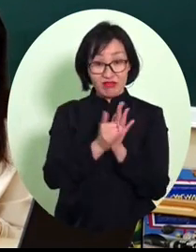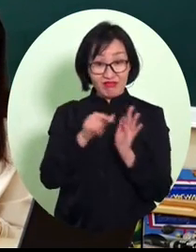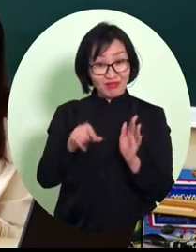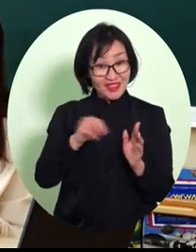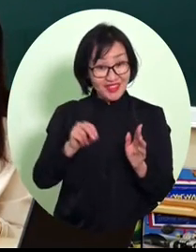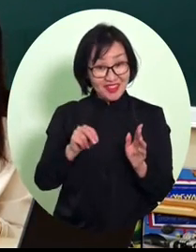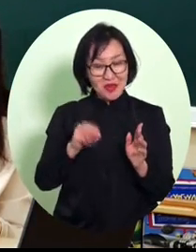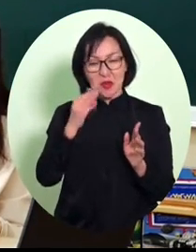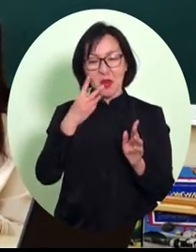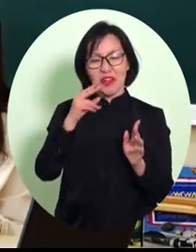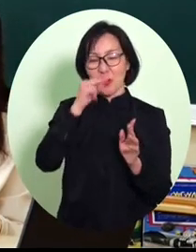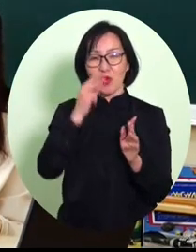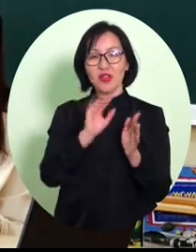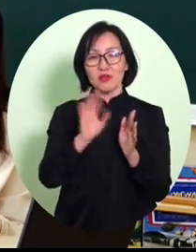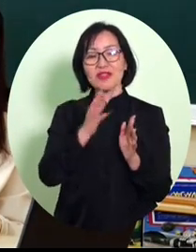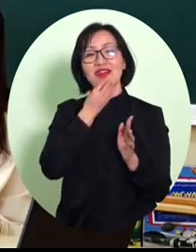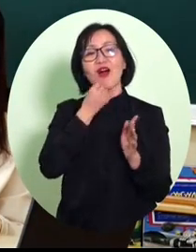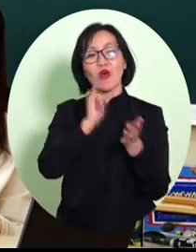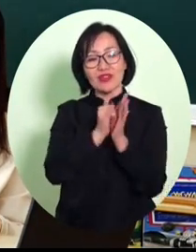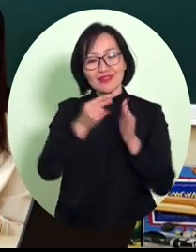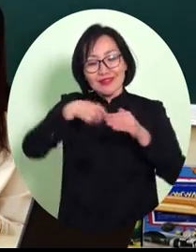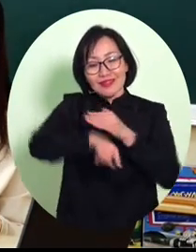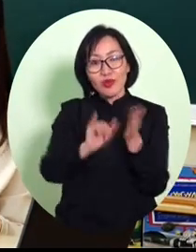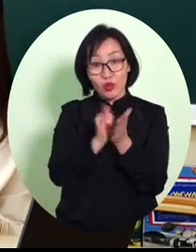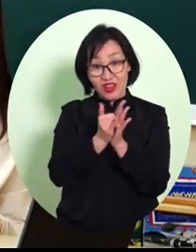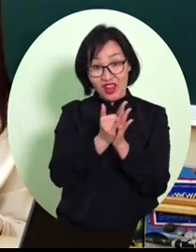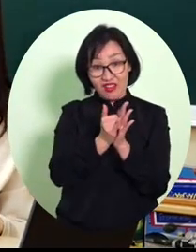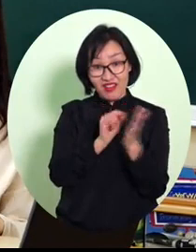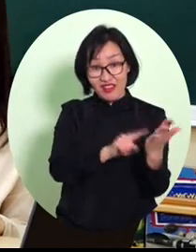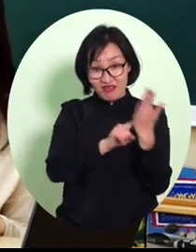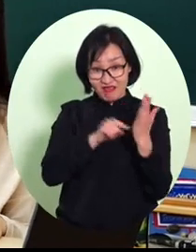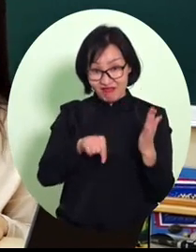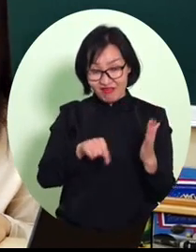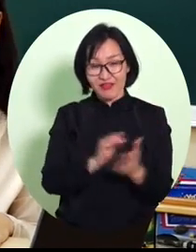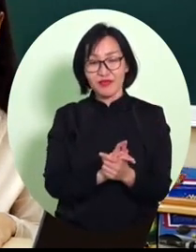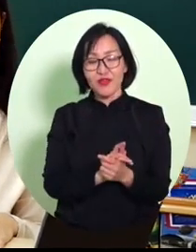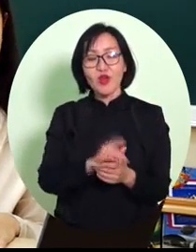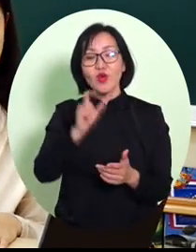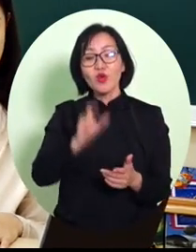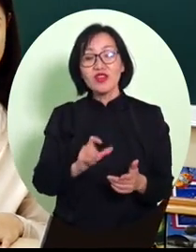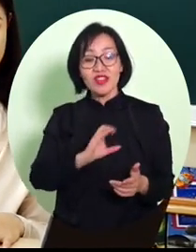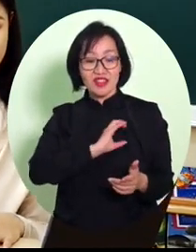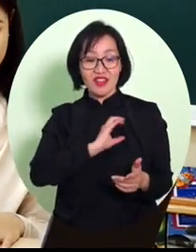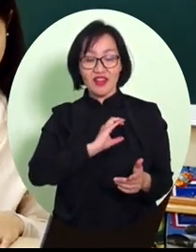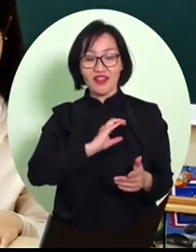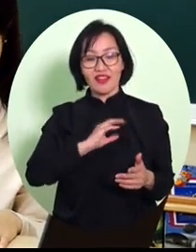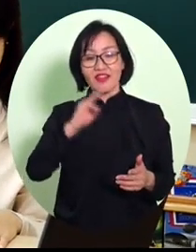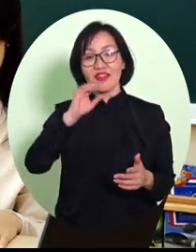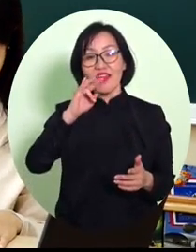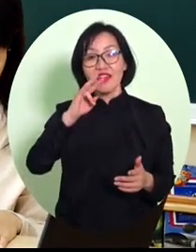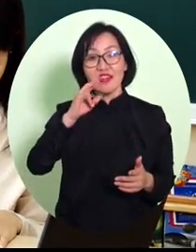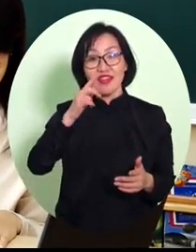үү? За тийм байна. Өөр дараагийн үгний үеж болох. Хүний сэтгэл тэнгэр гэж юм тийм ээ.